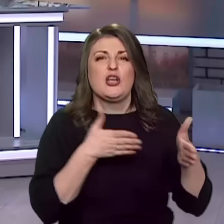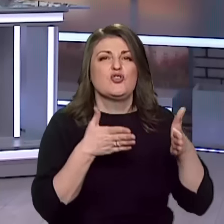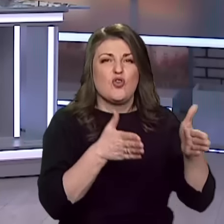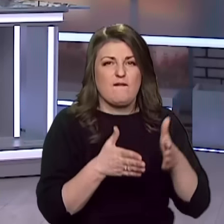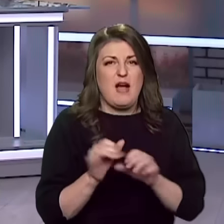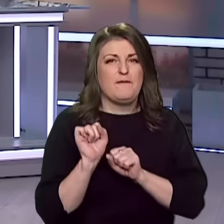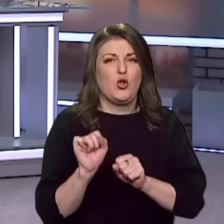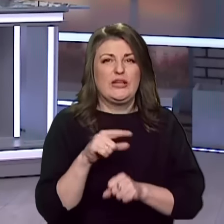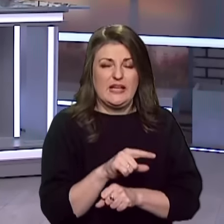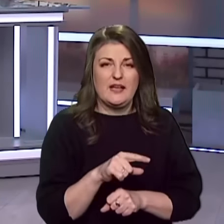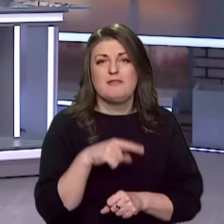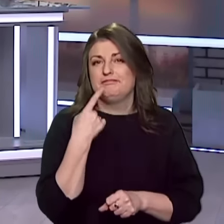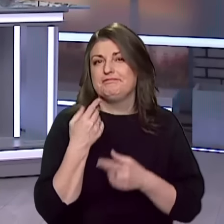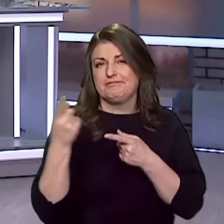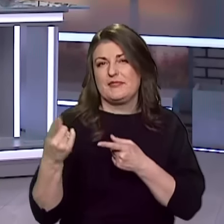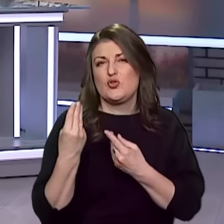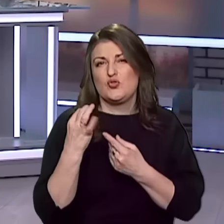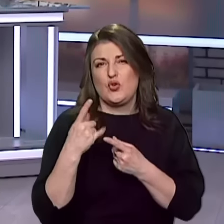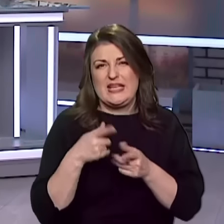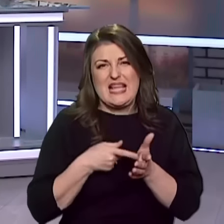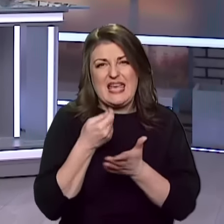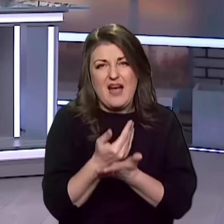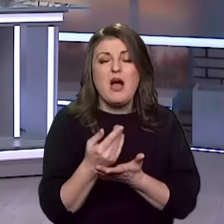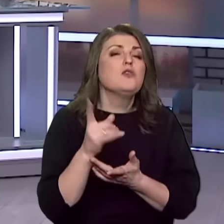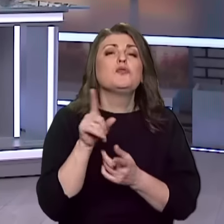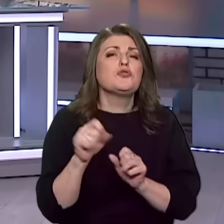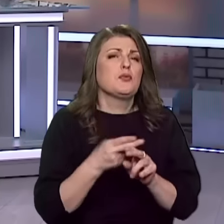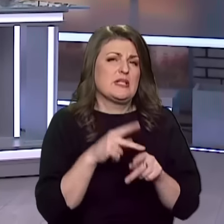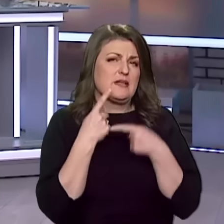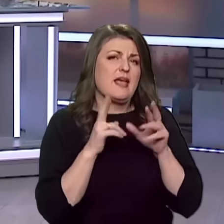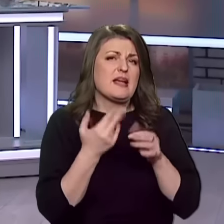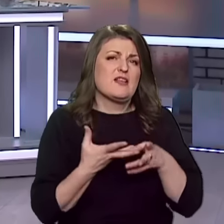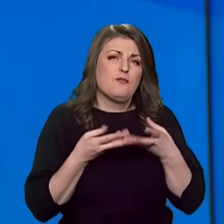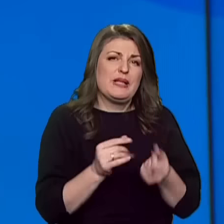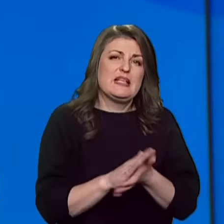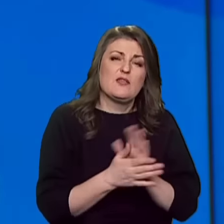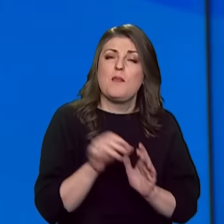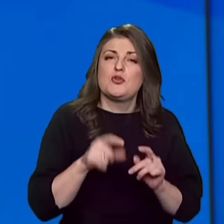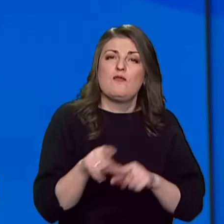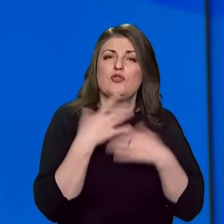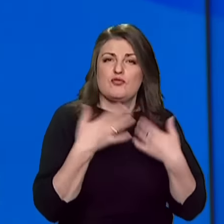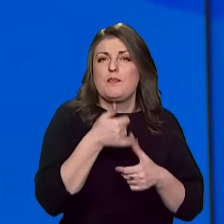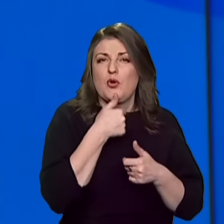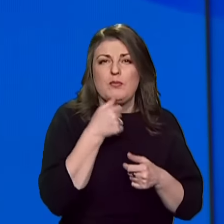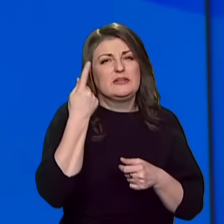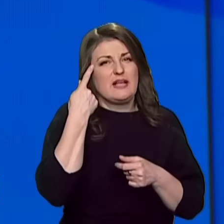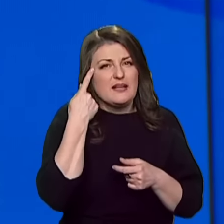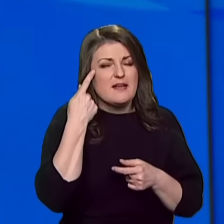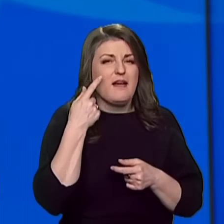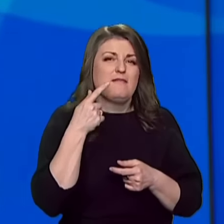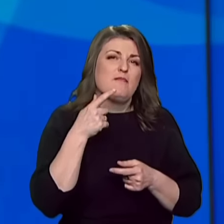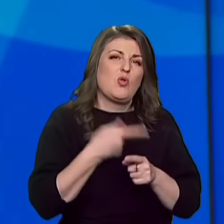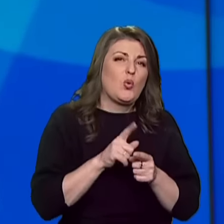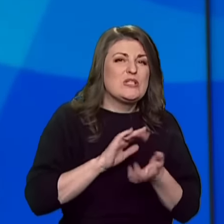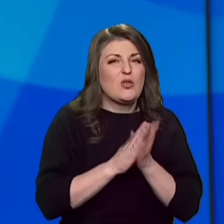і РБК з посиланням на заяву Шойгу. Що ви можете про це сказати? Як це вплине на ситуацію? Можливо, вони вже пробували, знаєте,